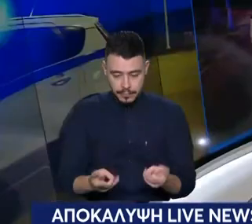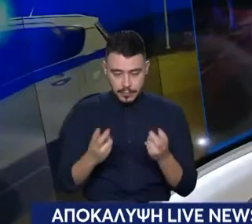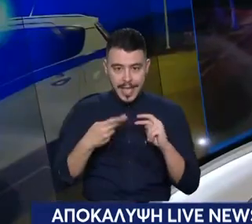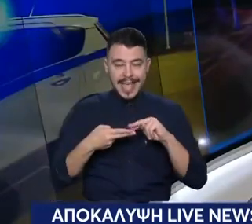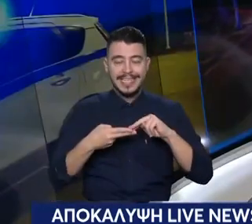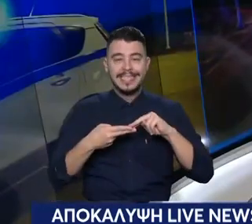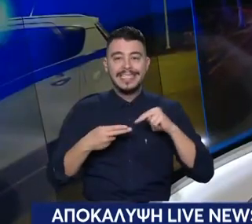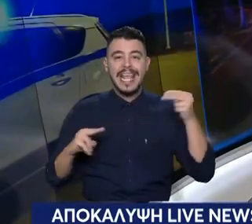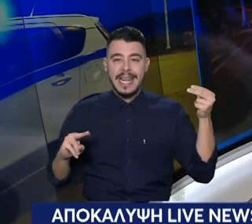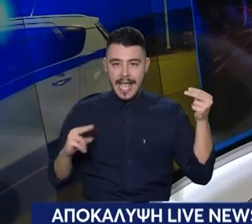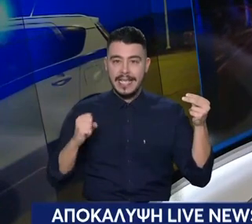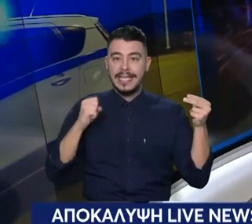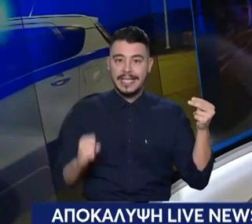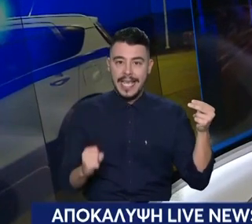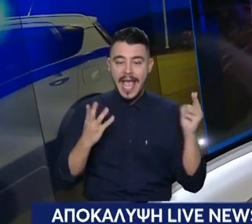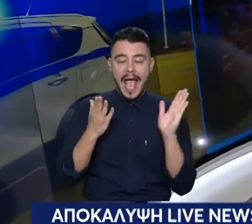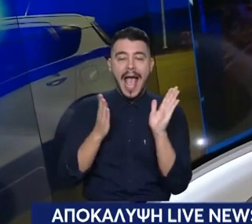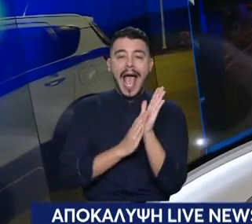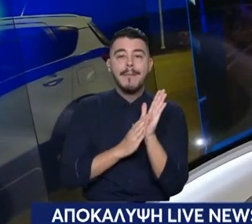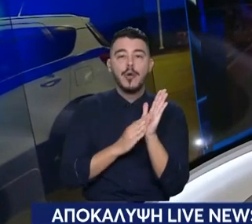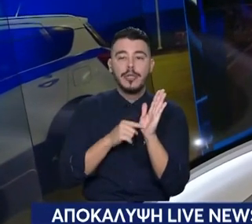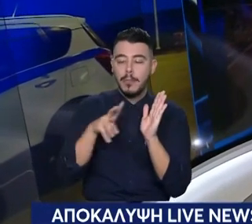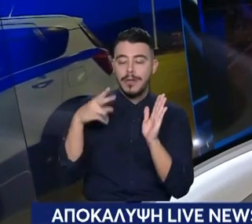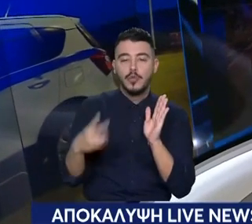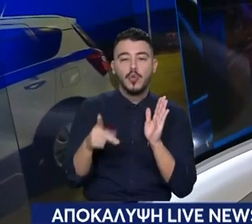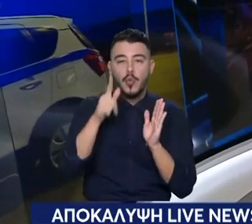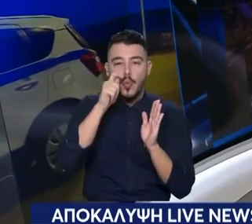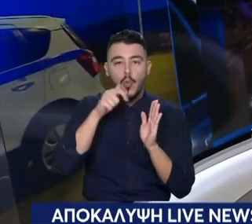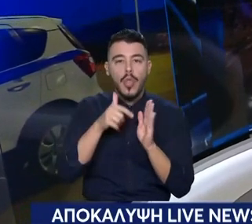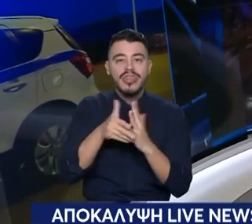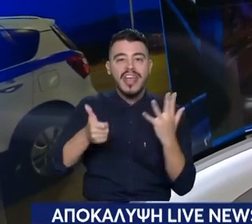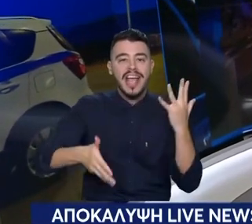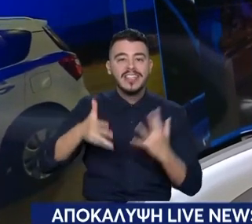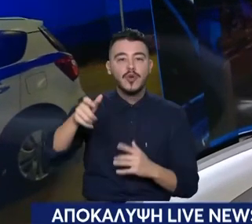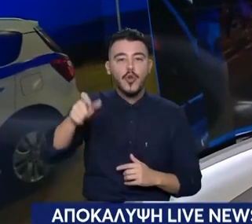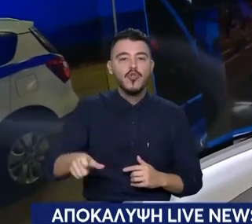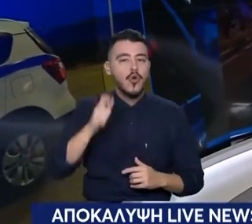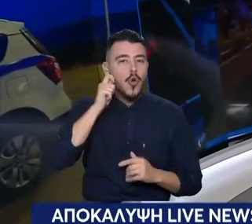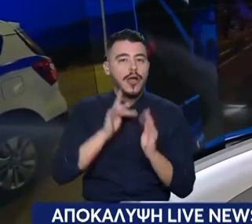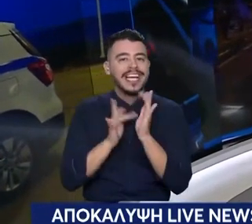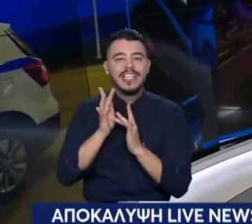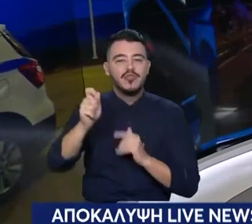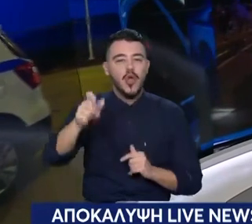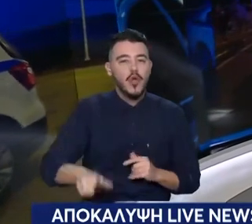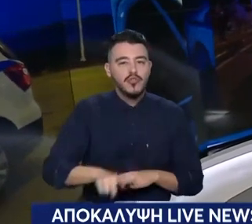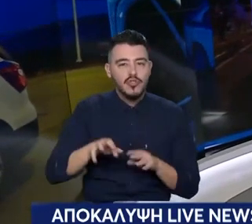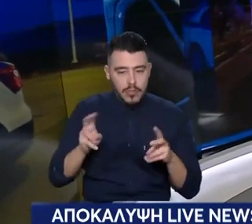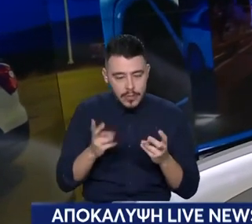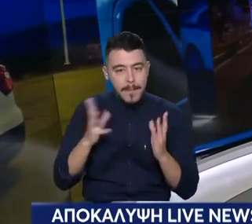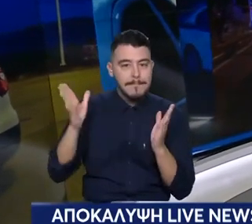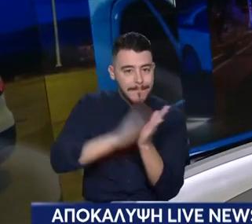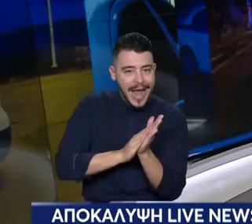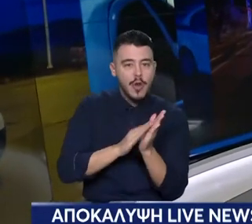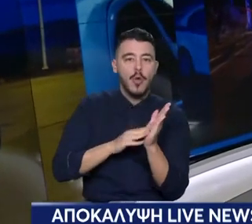DNA όσο και αποτυπώματα του 16χρονου Χρήστου. Θυμόμαστε, υπενθυμίζω μάλλον